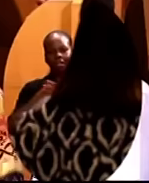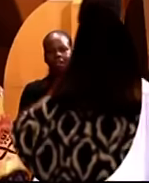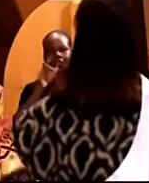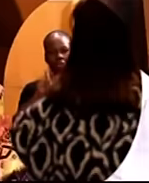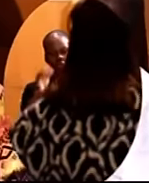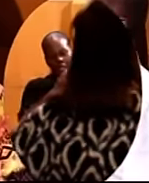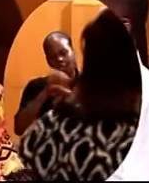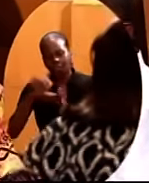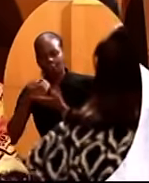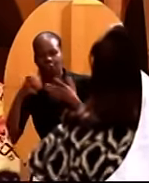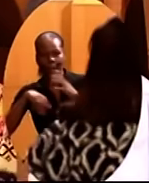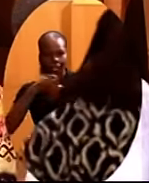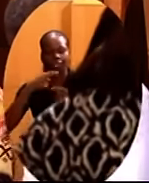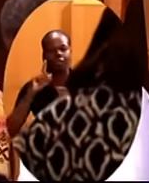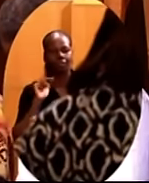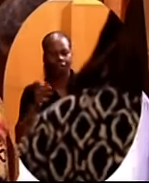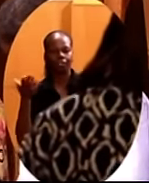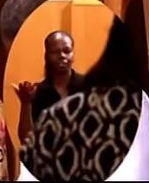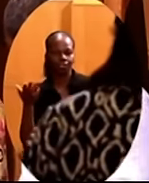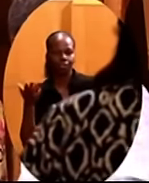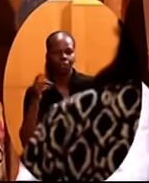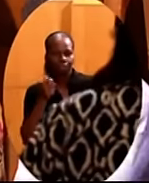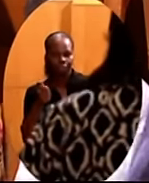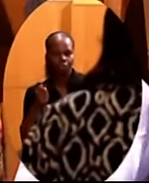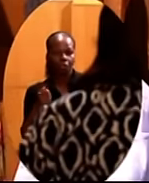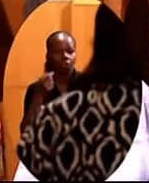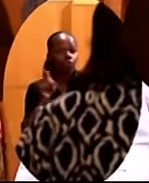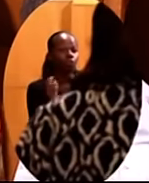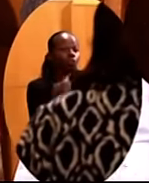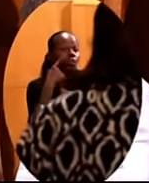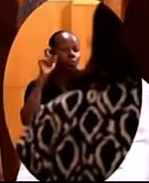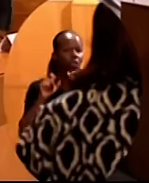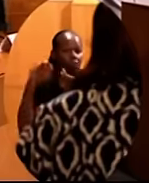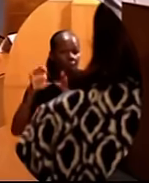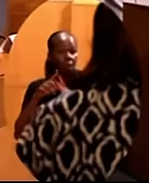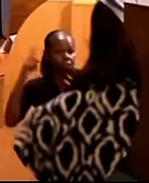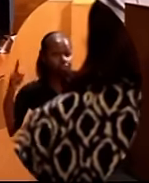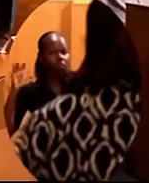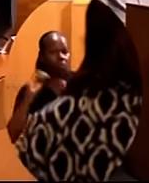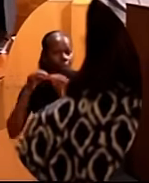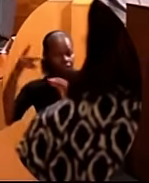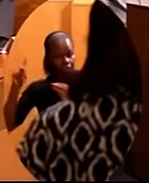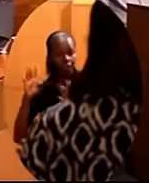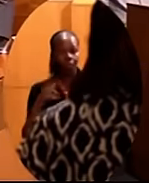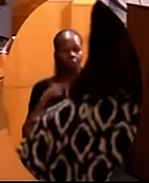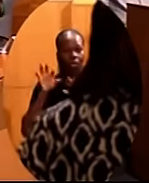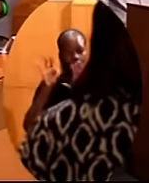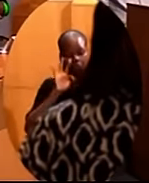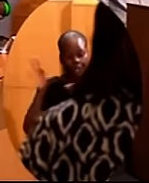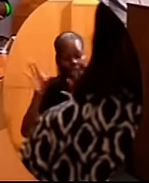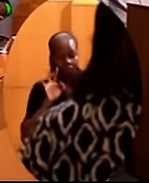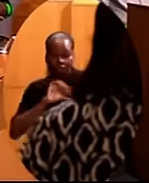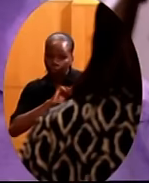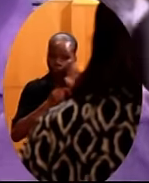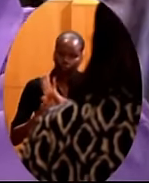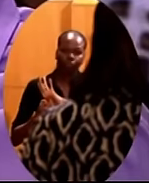vous aurez le personnel sauf s'il refuse mais le personnel sera choisi y